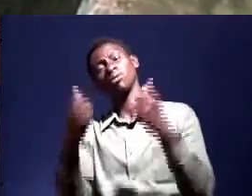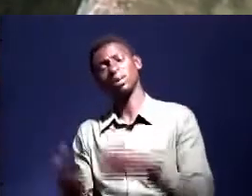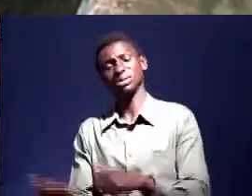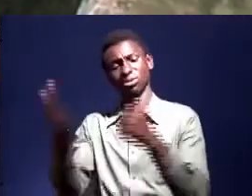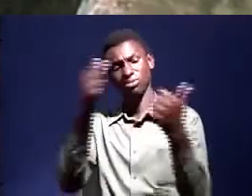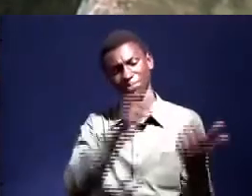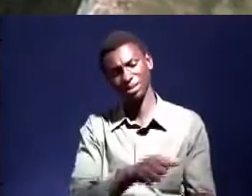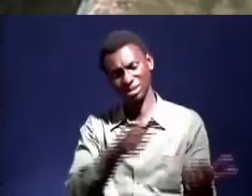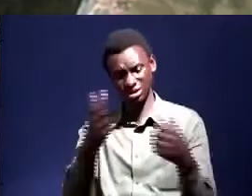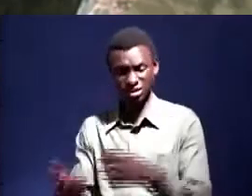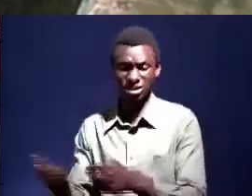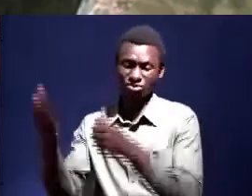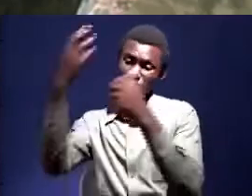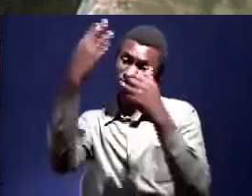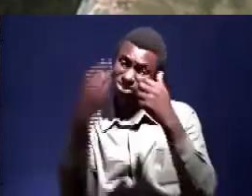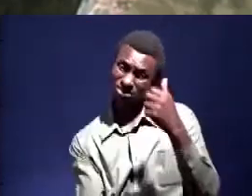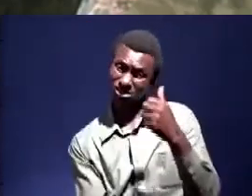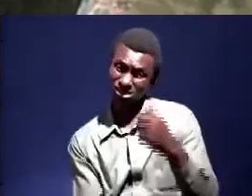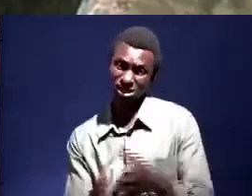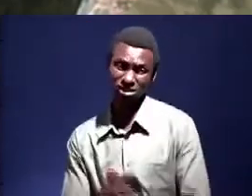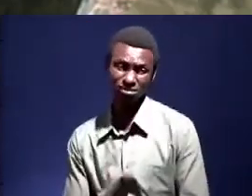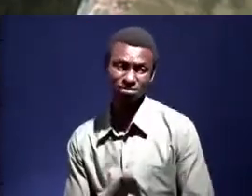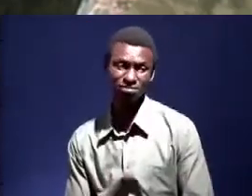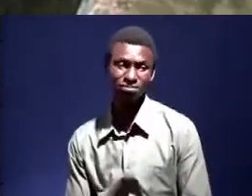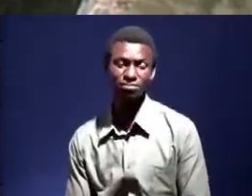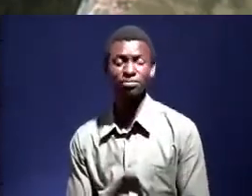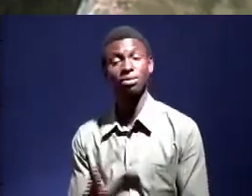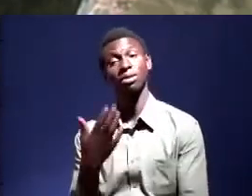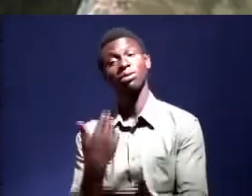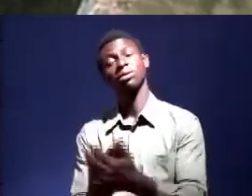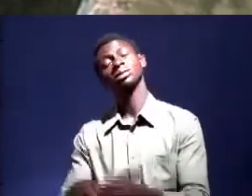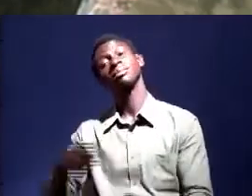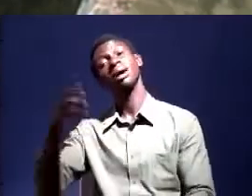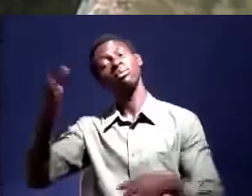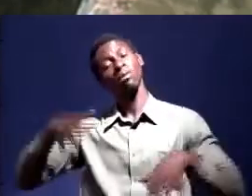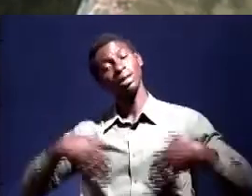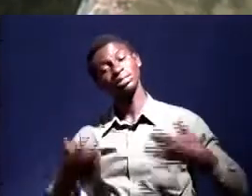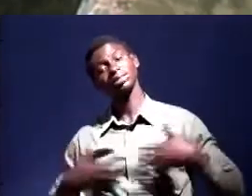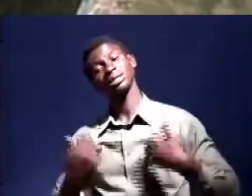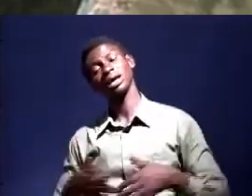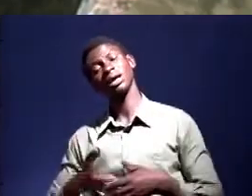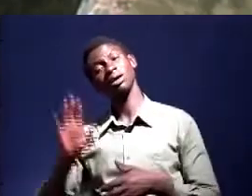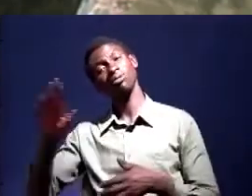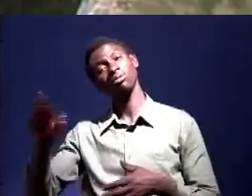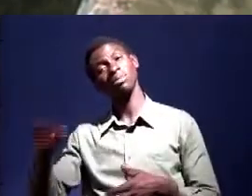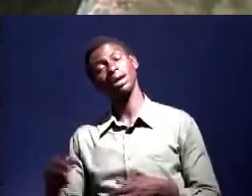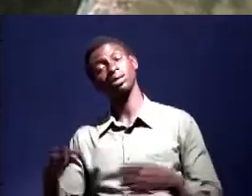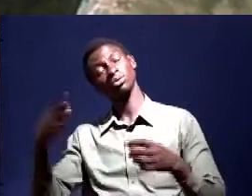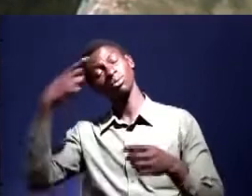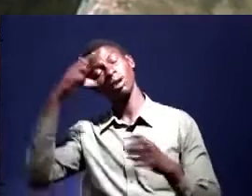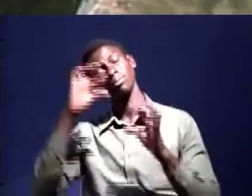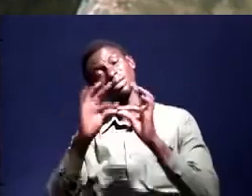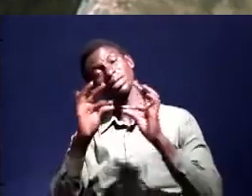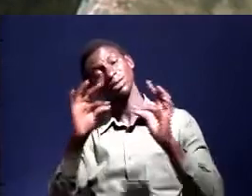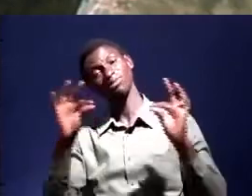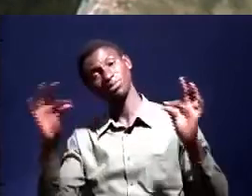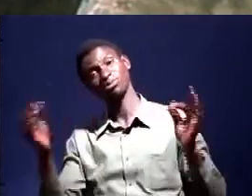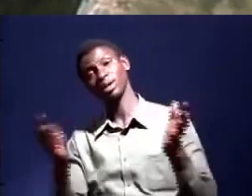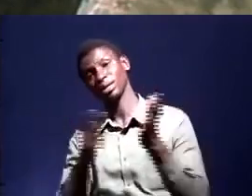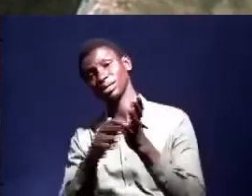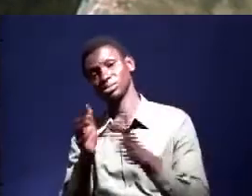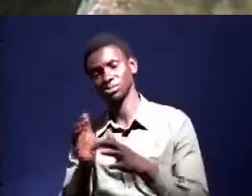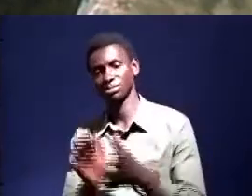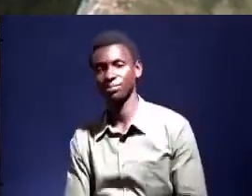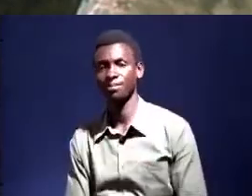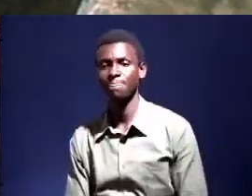kuzamisha. Because they wanted to be faithful to Jesus. Kwa sababu walitaka kusalia waaminifu kwa Yesu. Now what is the meaning of Bible